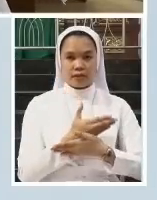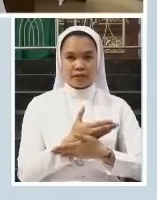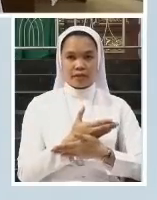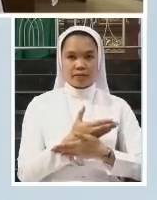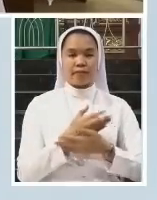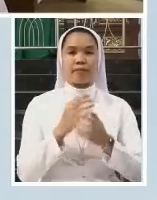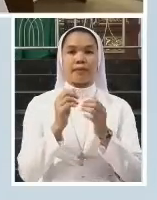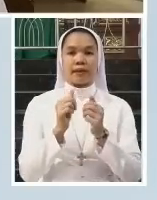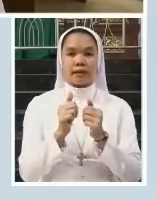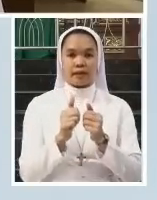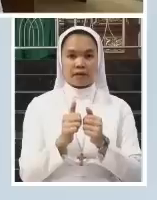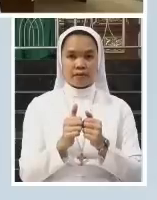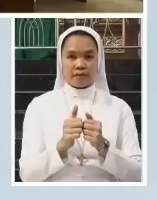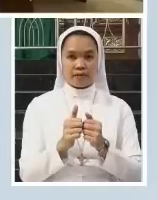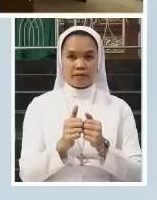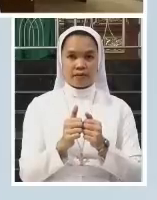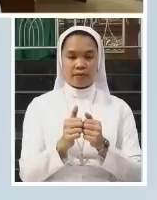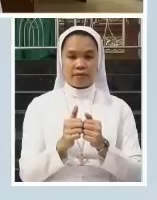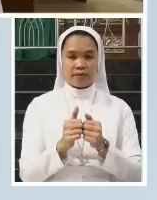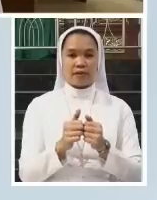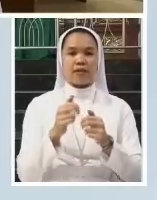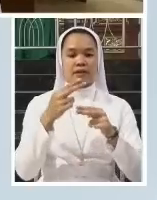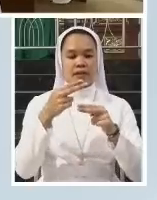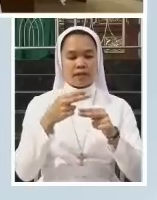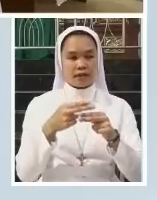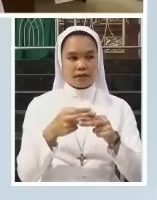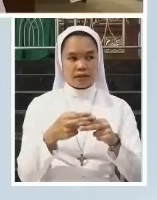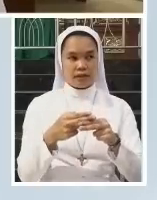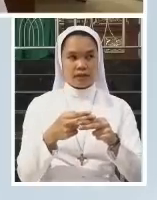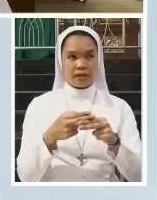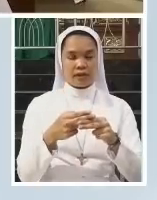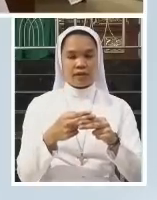sa sayagikan ang ngara na Krisma,